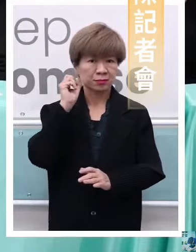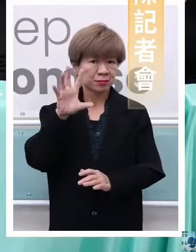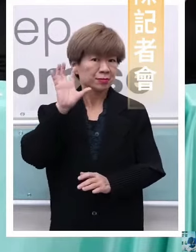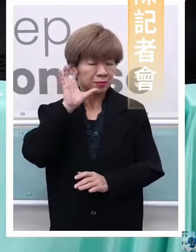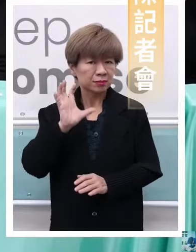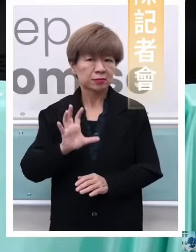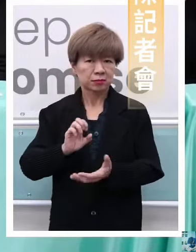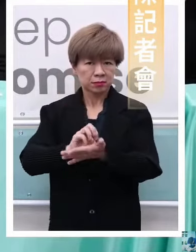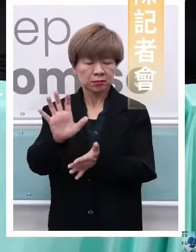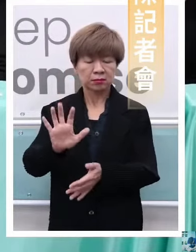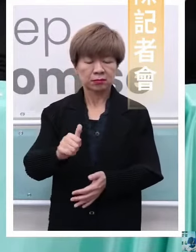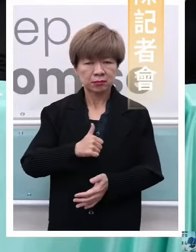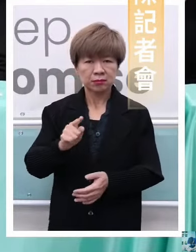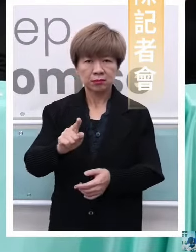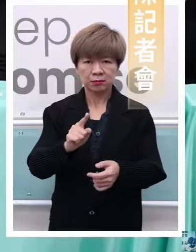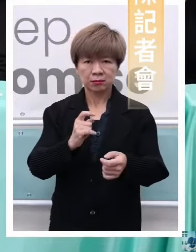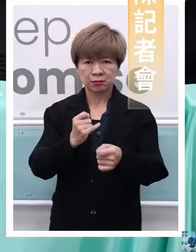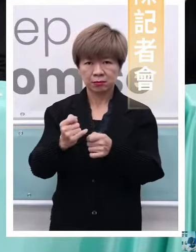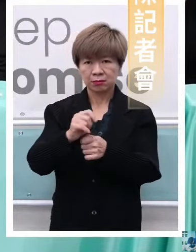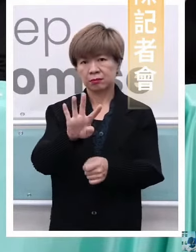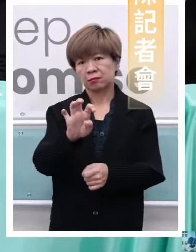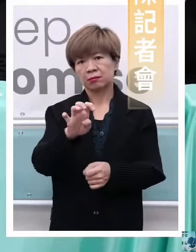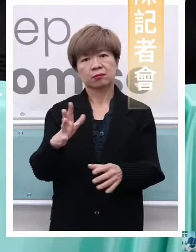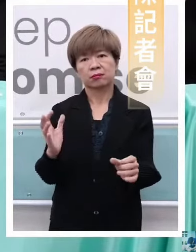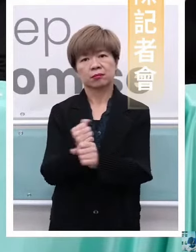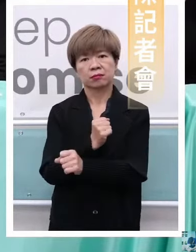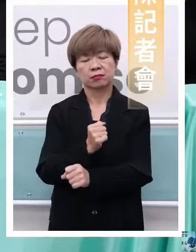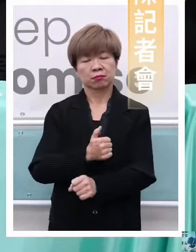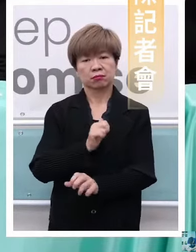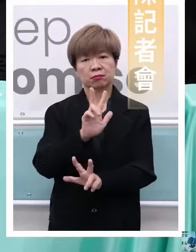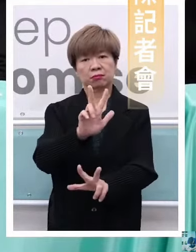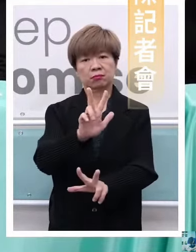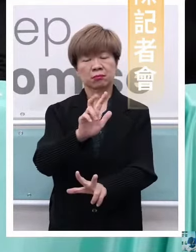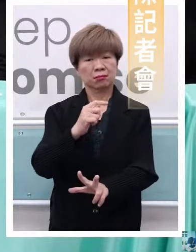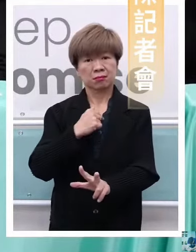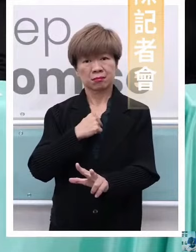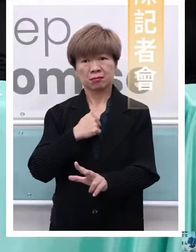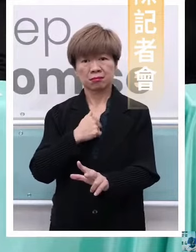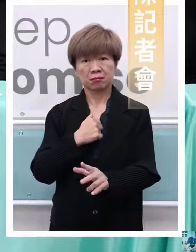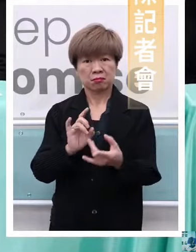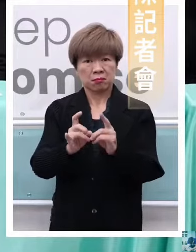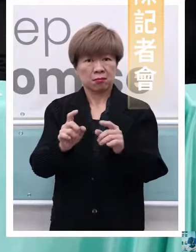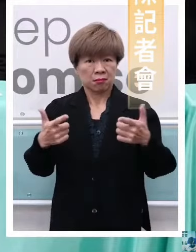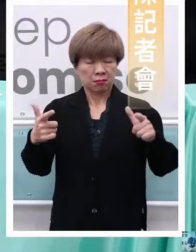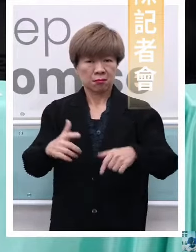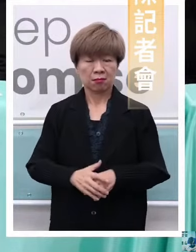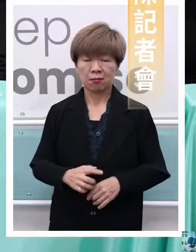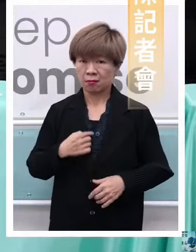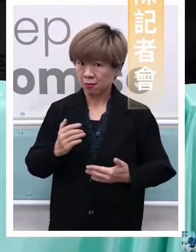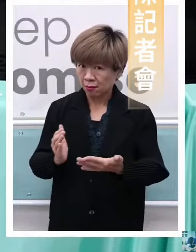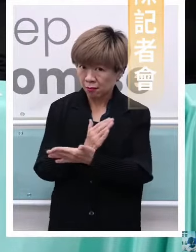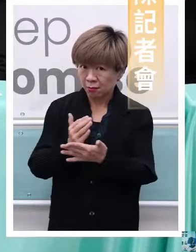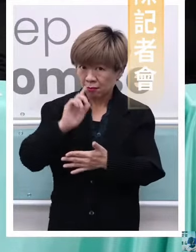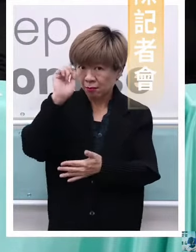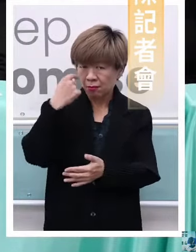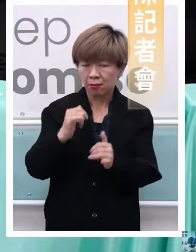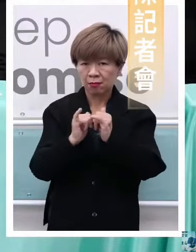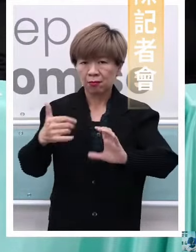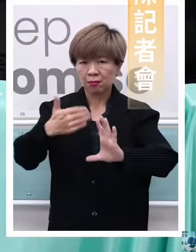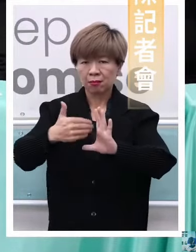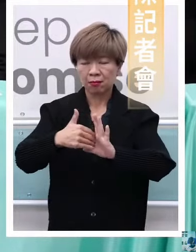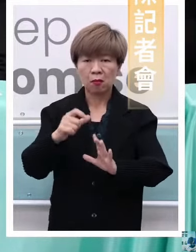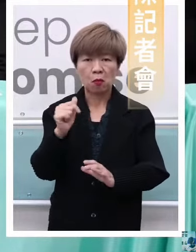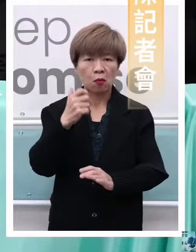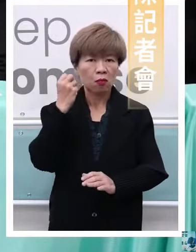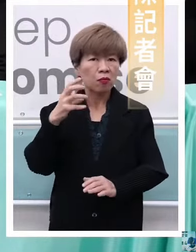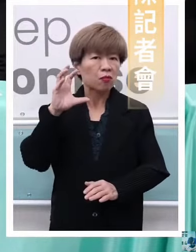出的确四十四秒钟被消失了，这是事实，这不是我们做的。第二点，我的评论是基于你们民事的快